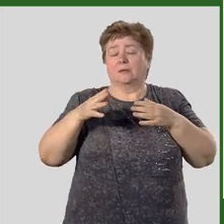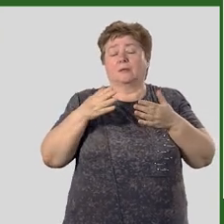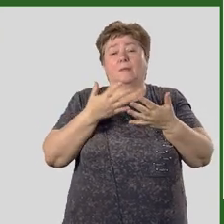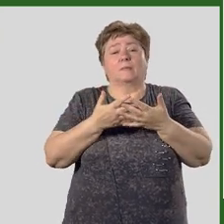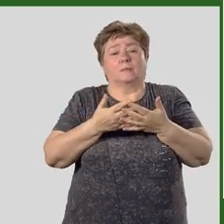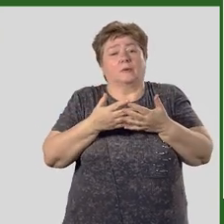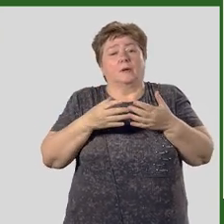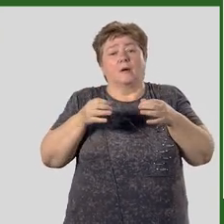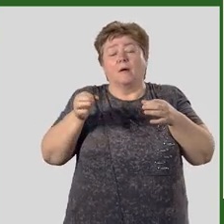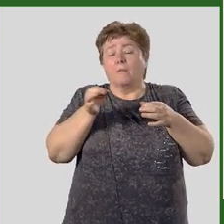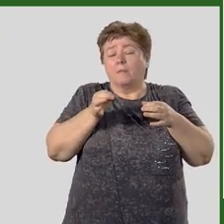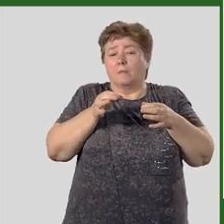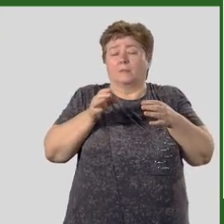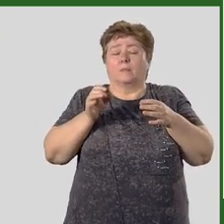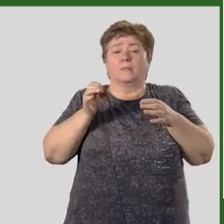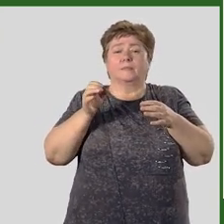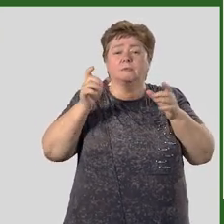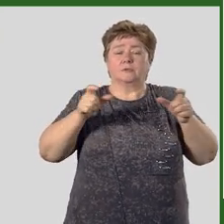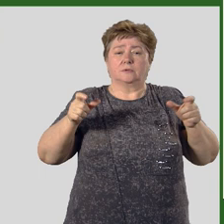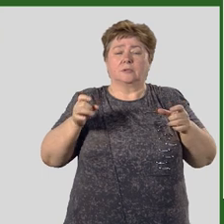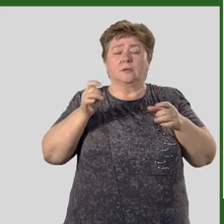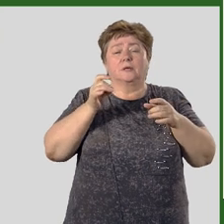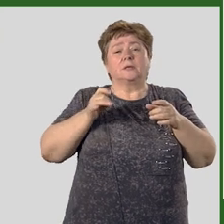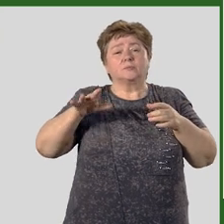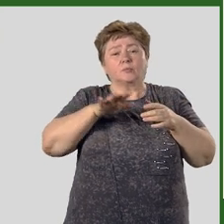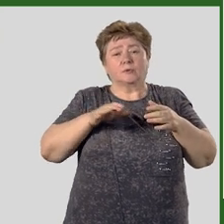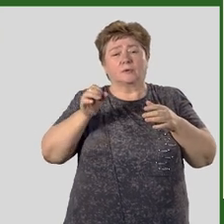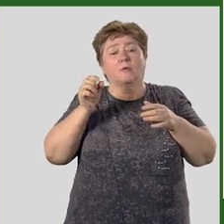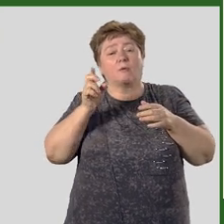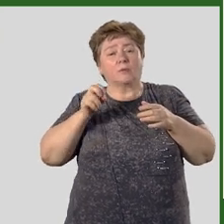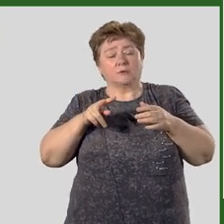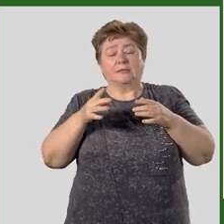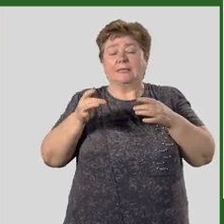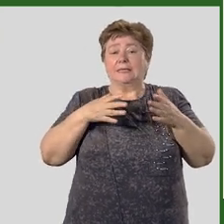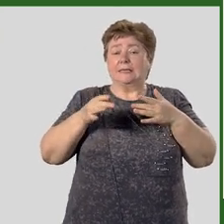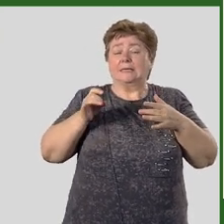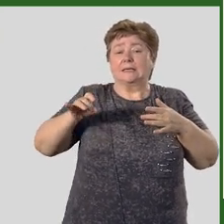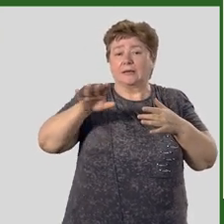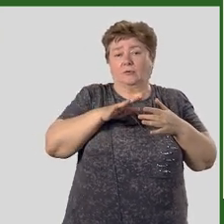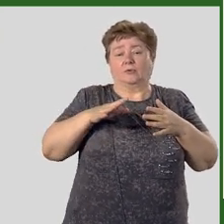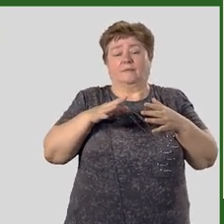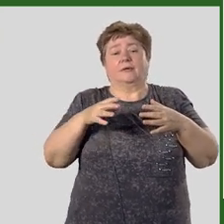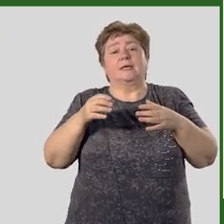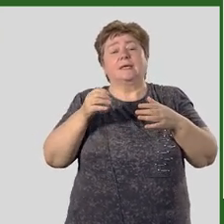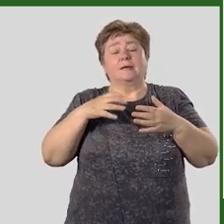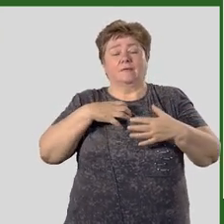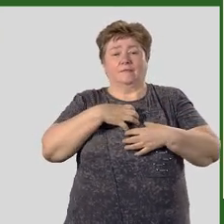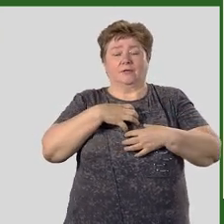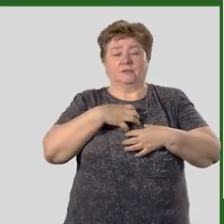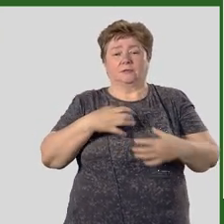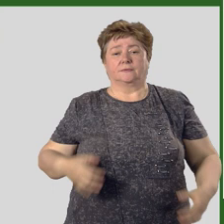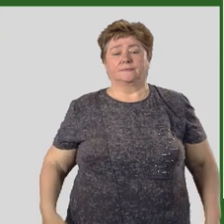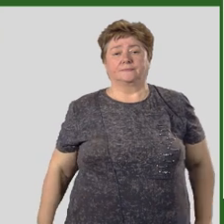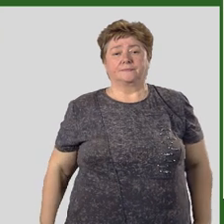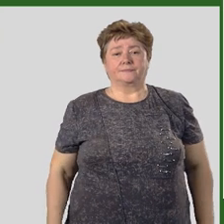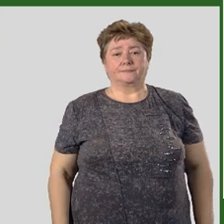виде населенного пункта республиканского, областного и районного значения.